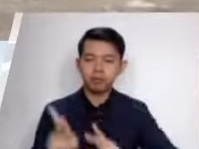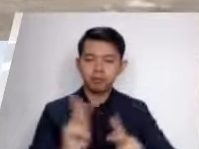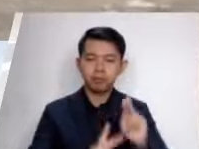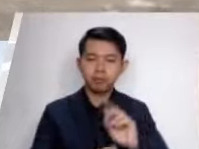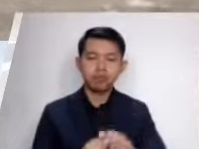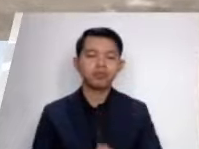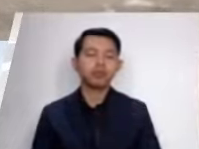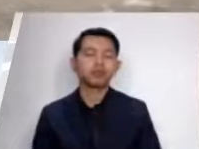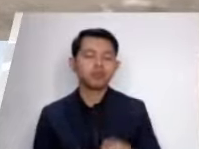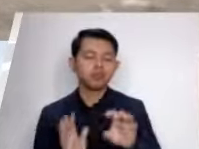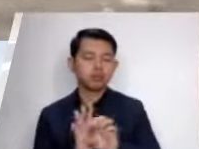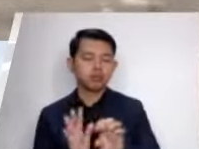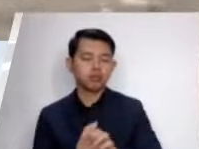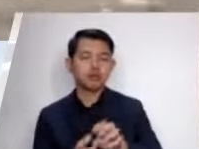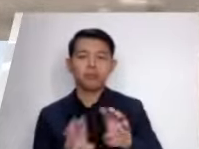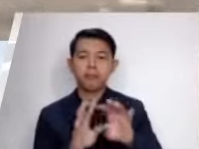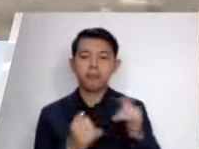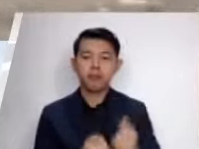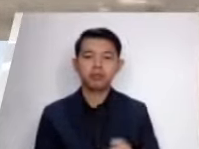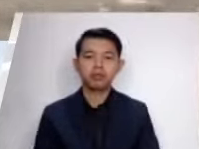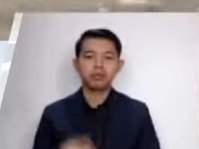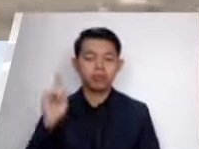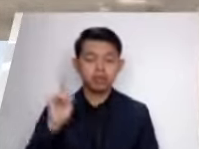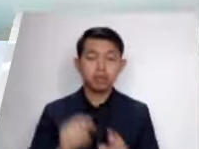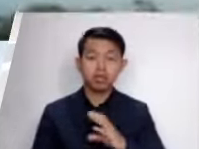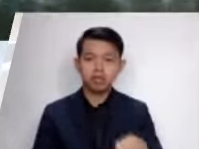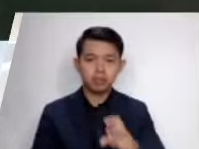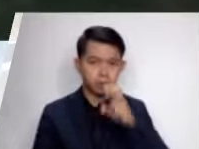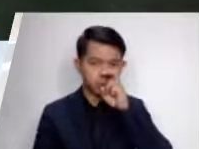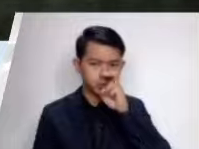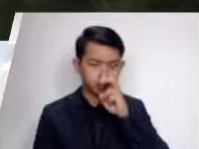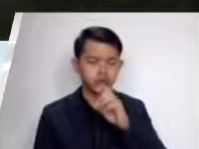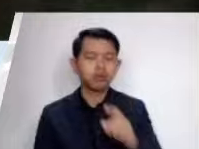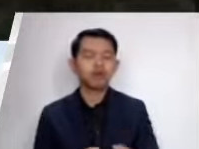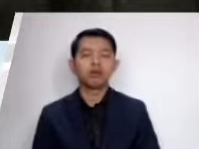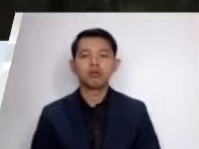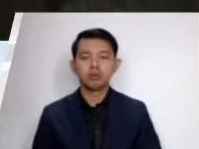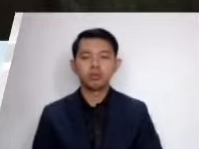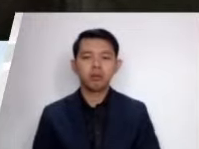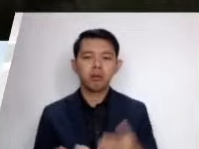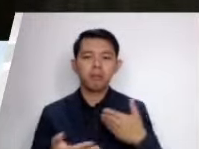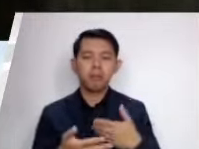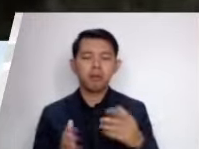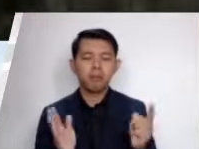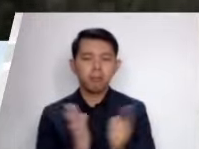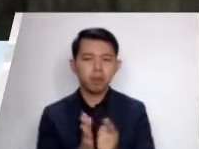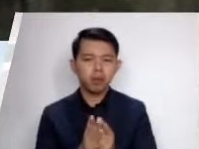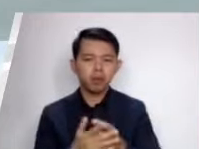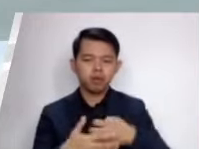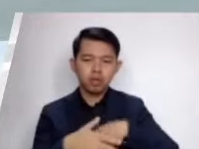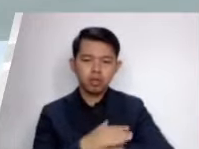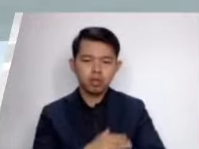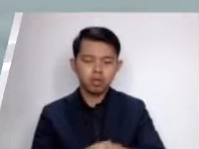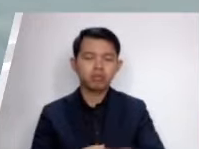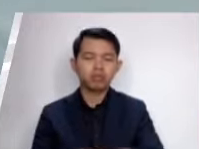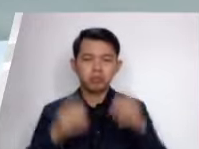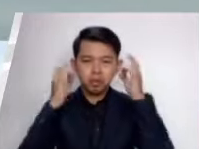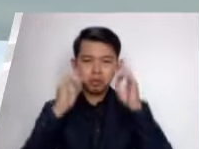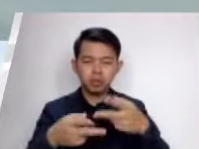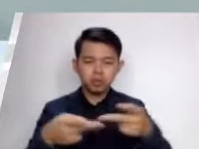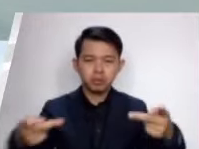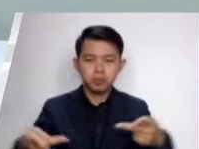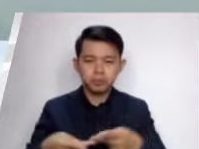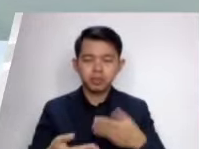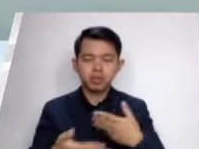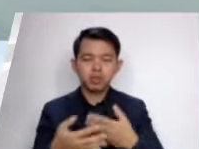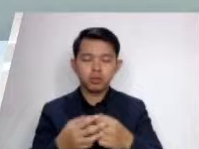Araal at istriktong pagpapatupad ng no-check policy sa 4 kilometer radius PDZ o permanent danger zone. Sarado pa rin sa mga